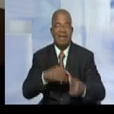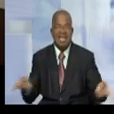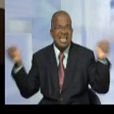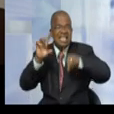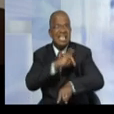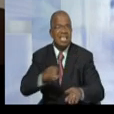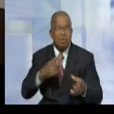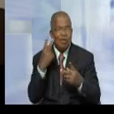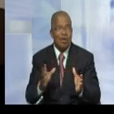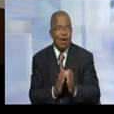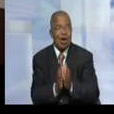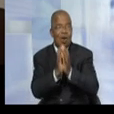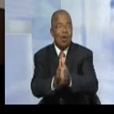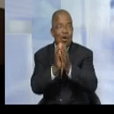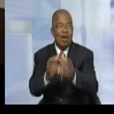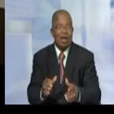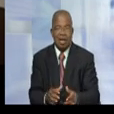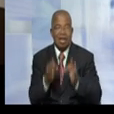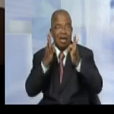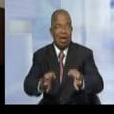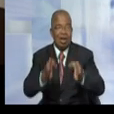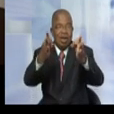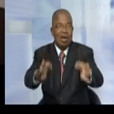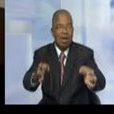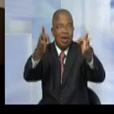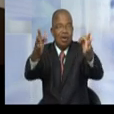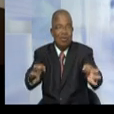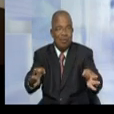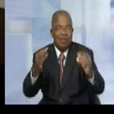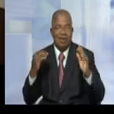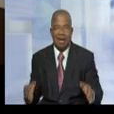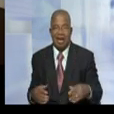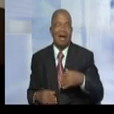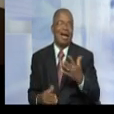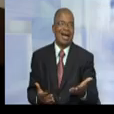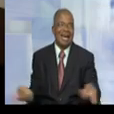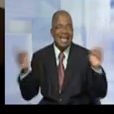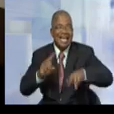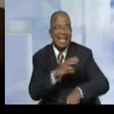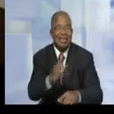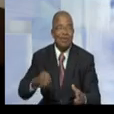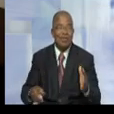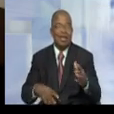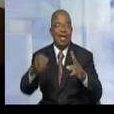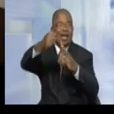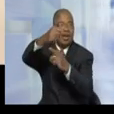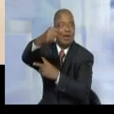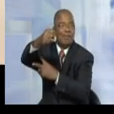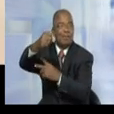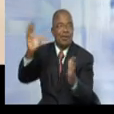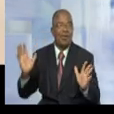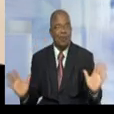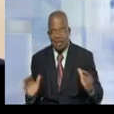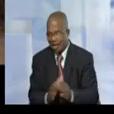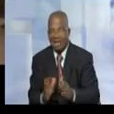notre fleuve puissent leur être attribuées pour la construction des édifices à ce niveau.